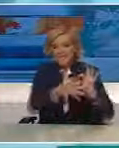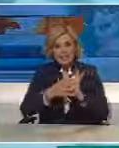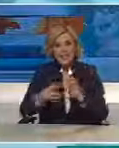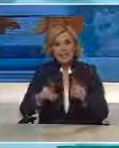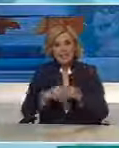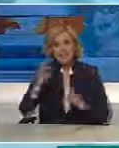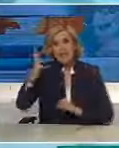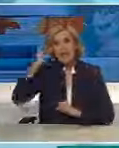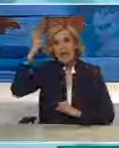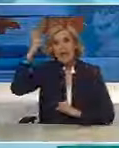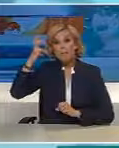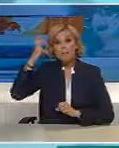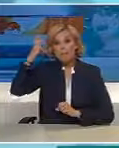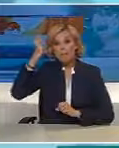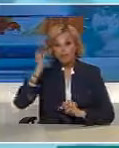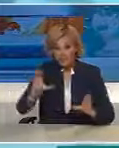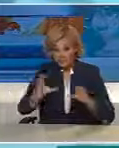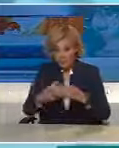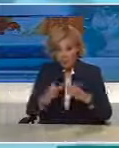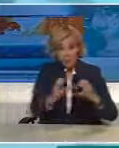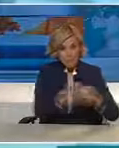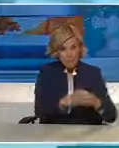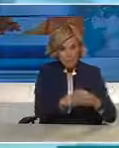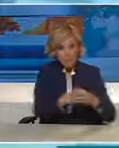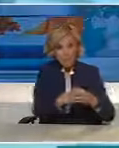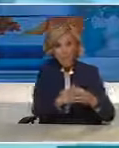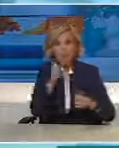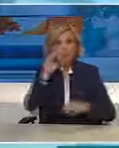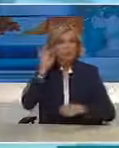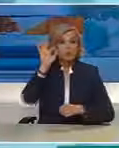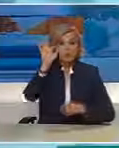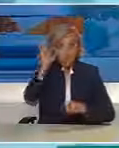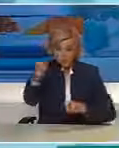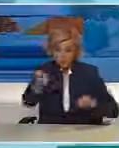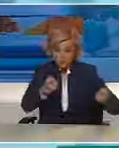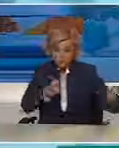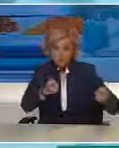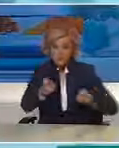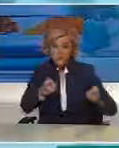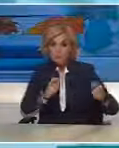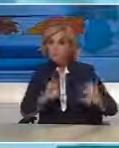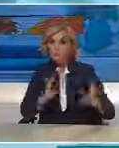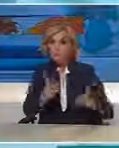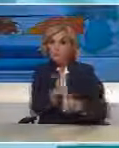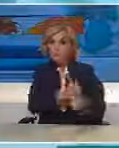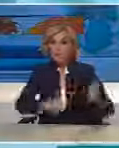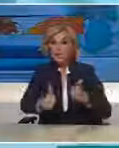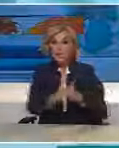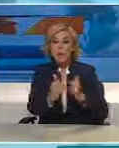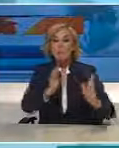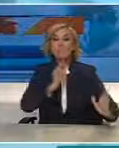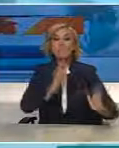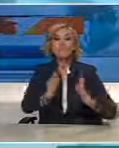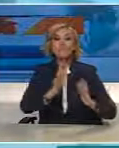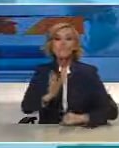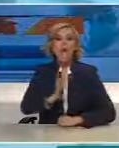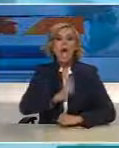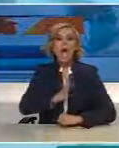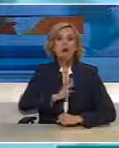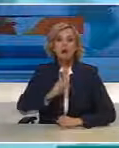κοινότητα. Ο οδηγός μας ήταν και είναι αποκλειστικά η προστασία της ζωής των πολιτών. Και σε αυτό δεν επιτρέπεται καμία